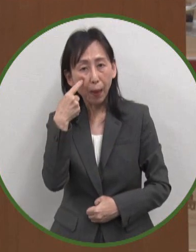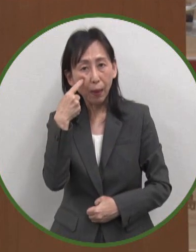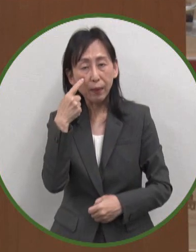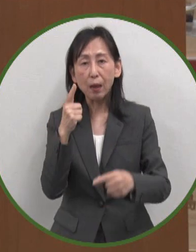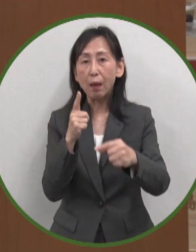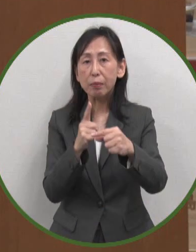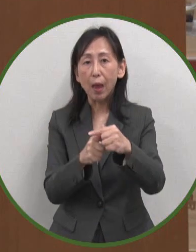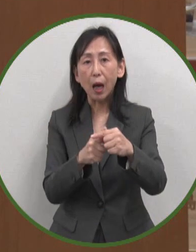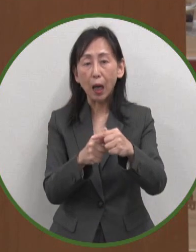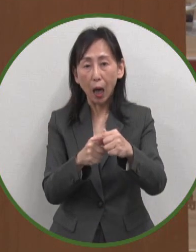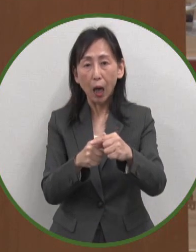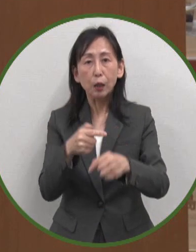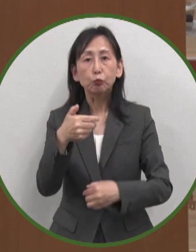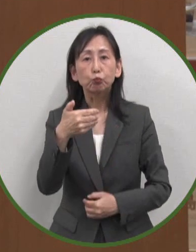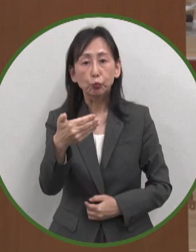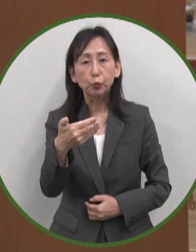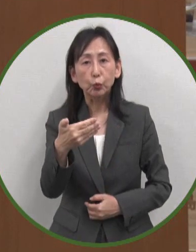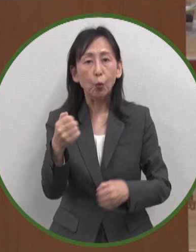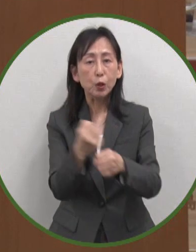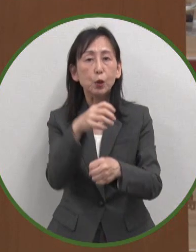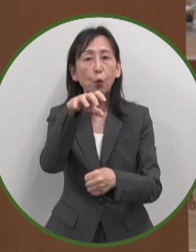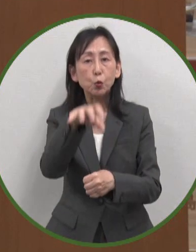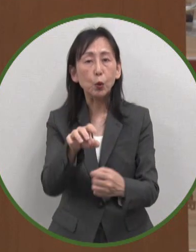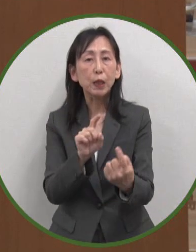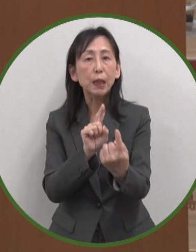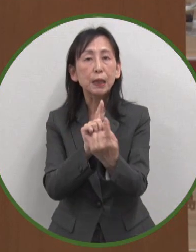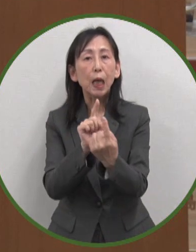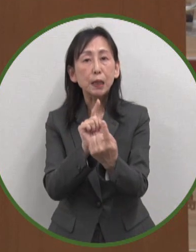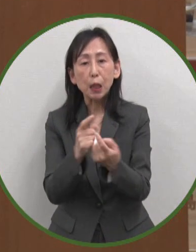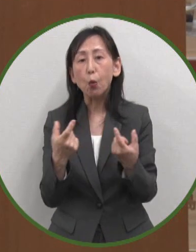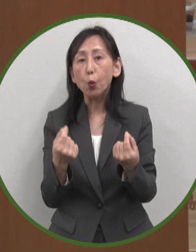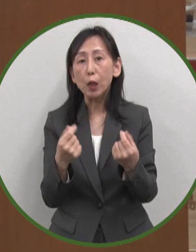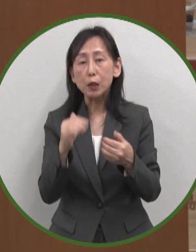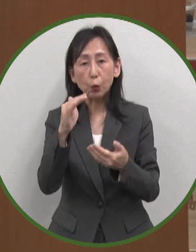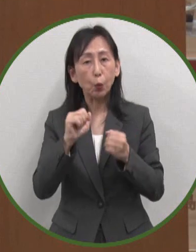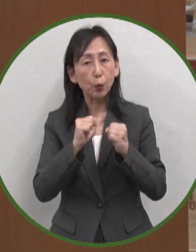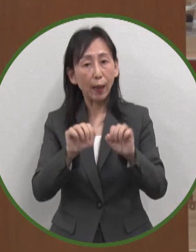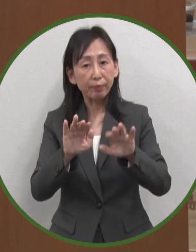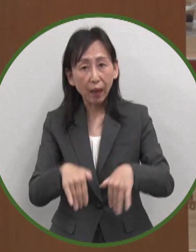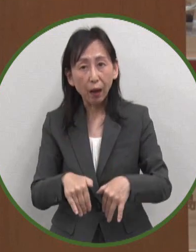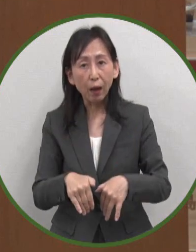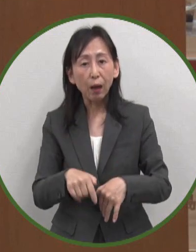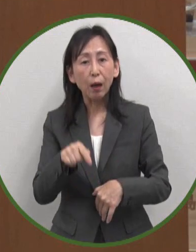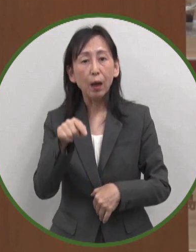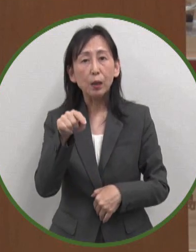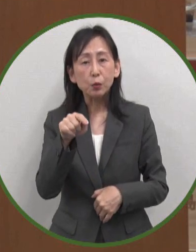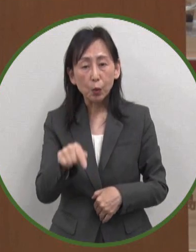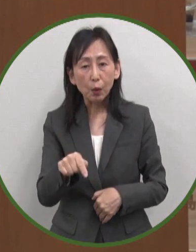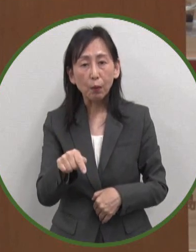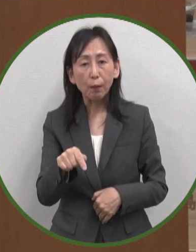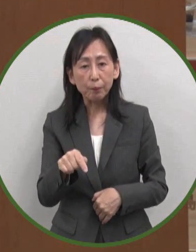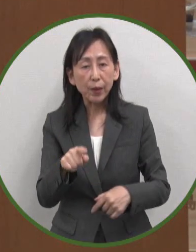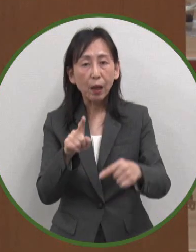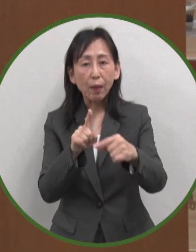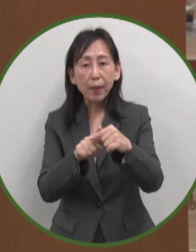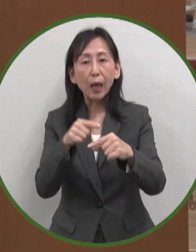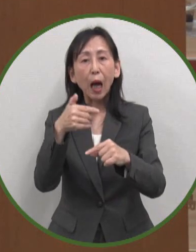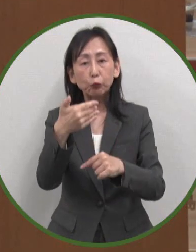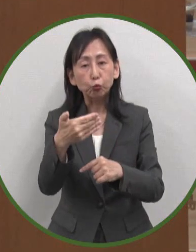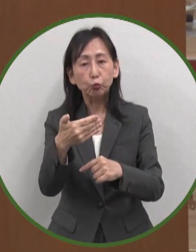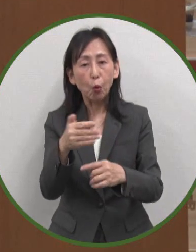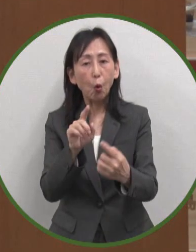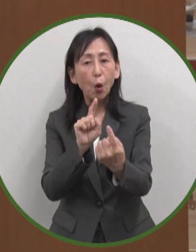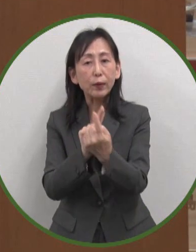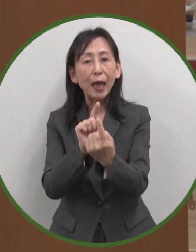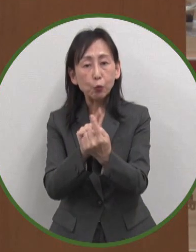の, です、ね、事業所に同様の対応をしていると思うんですけれども、これ単純に中区のへの対応を全